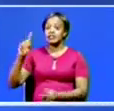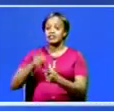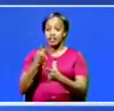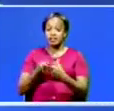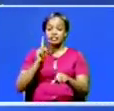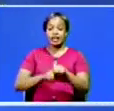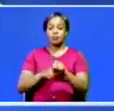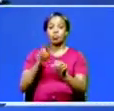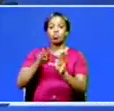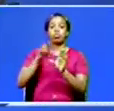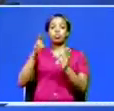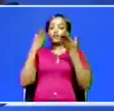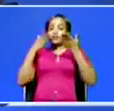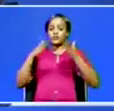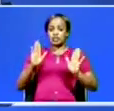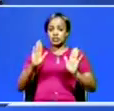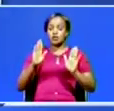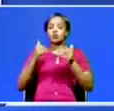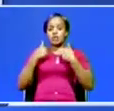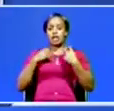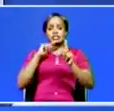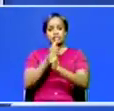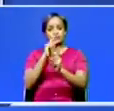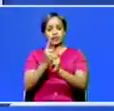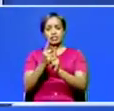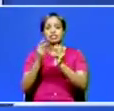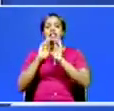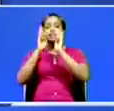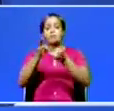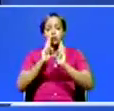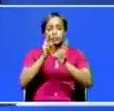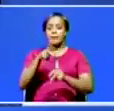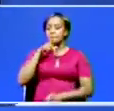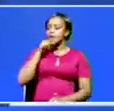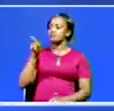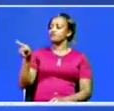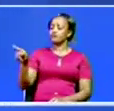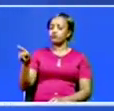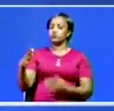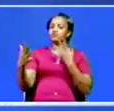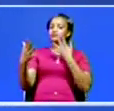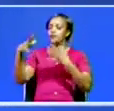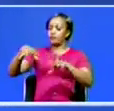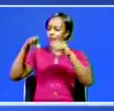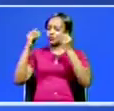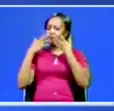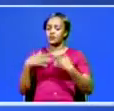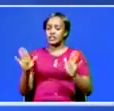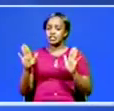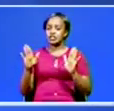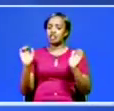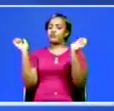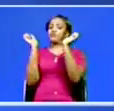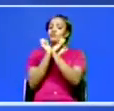jela. Mkubwa wa kamiti akatuma signal shimo la tewa. Kwamba umepatikana. Huyu jamaa amepatikana na kona kifungo ya yenu. Na